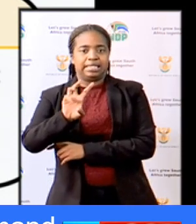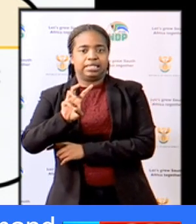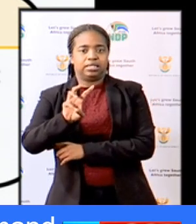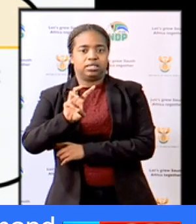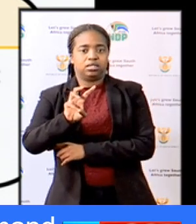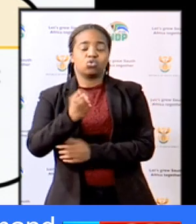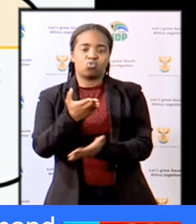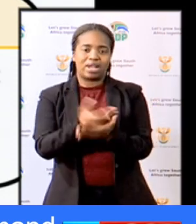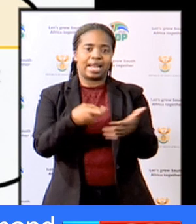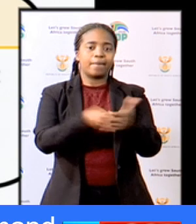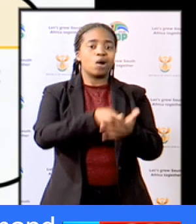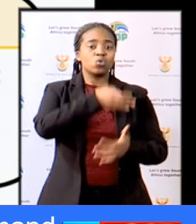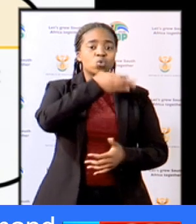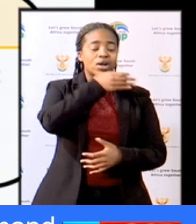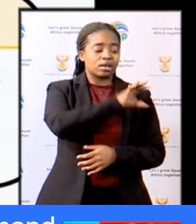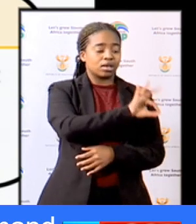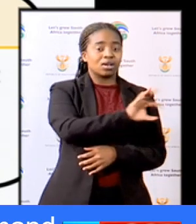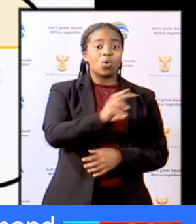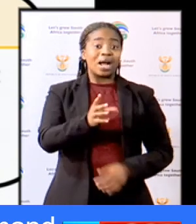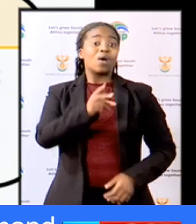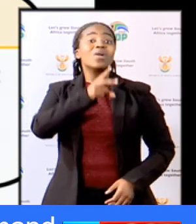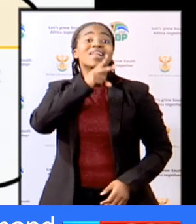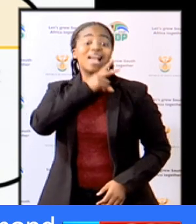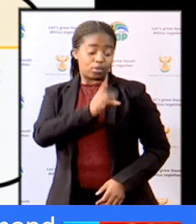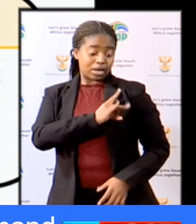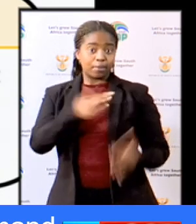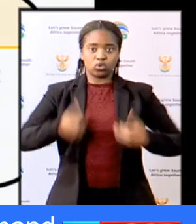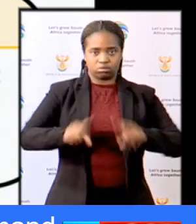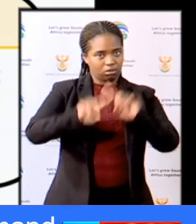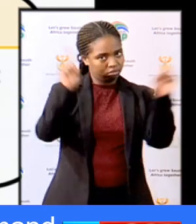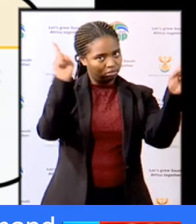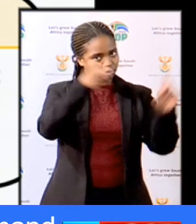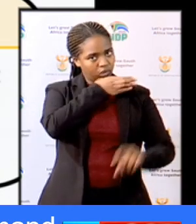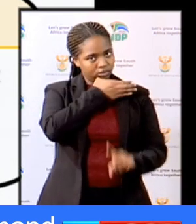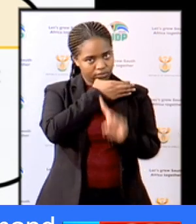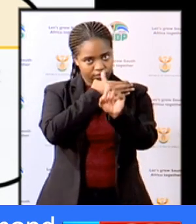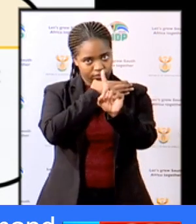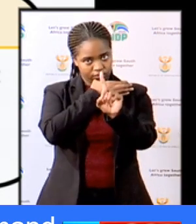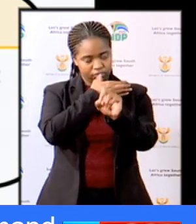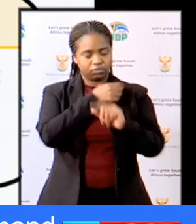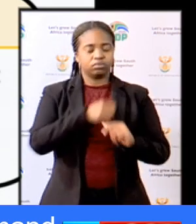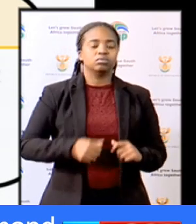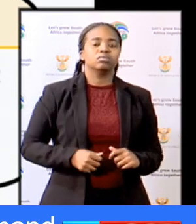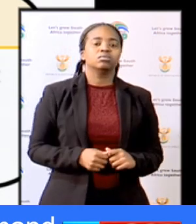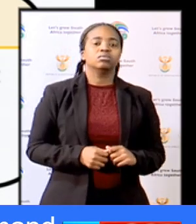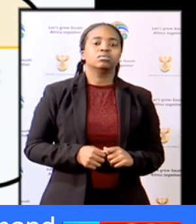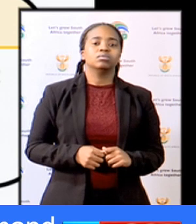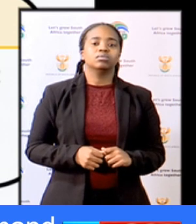ulwesine ngolwesihlanu ngomgqibelo ngesonto utshwala buthengiswa